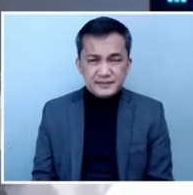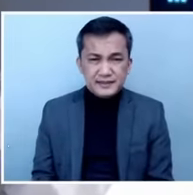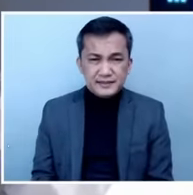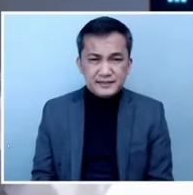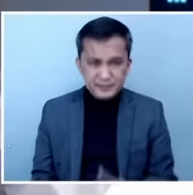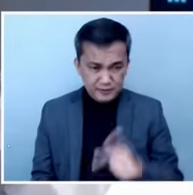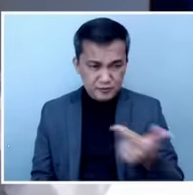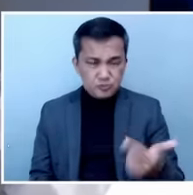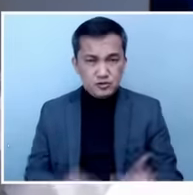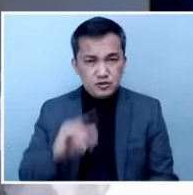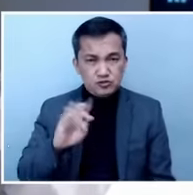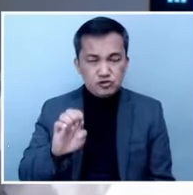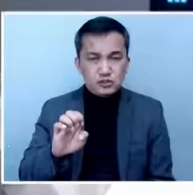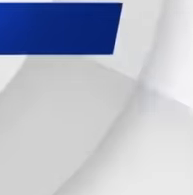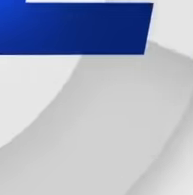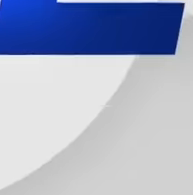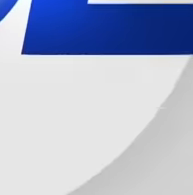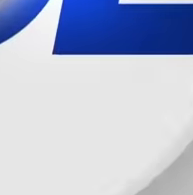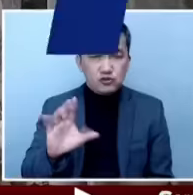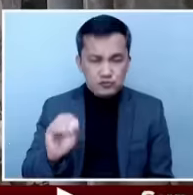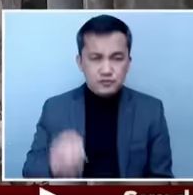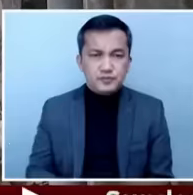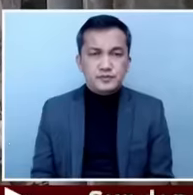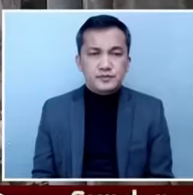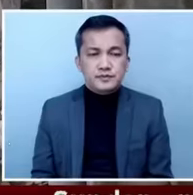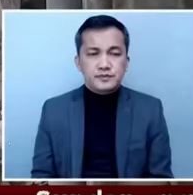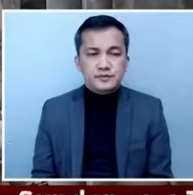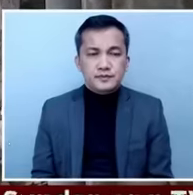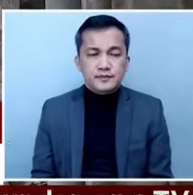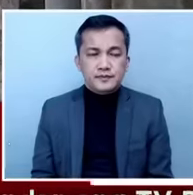Joyce Balancio.